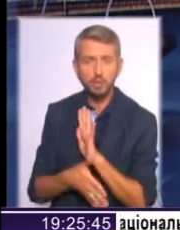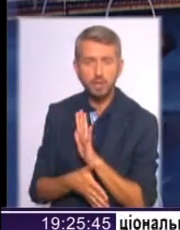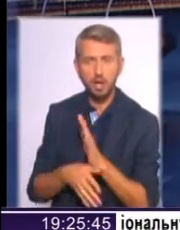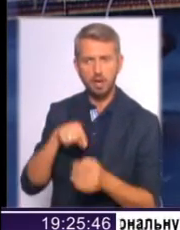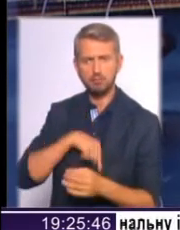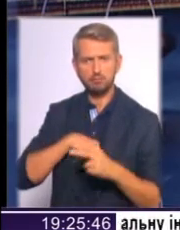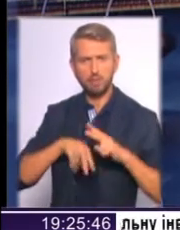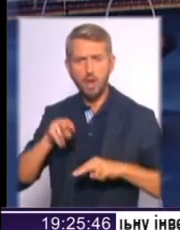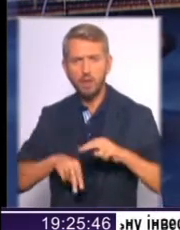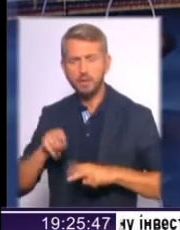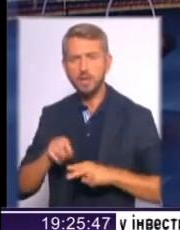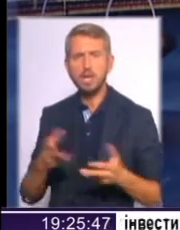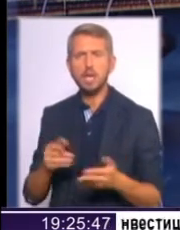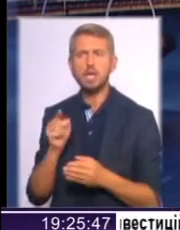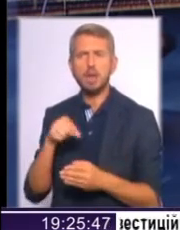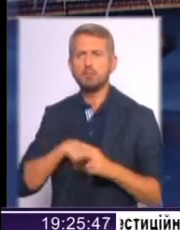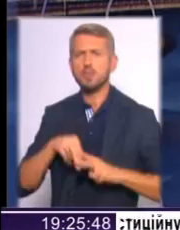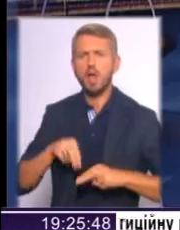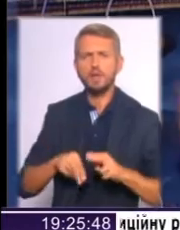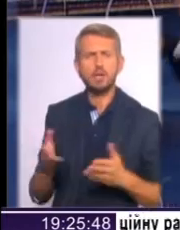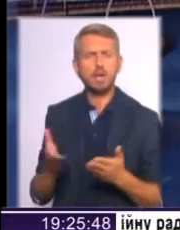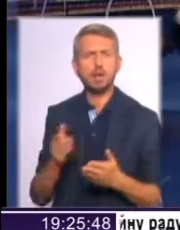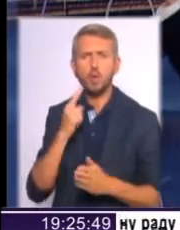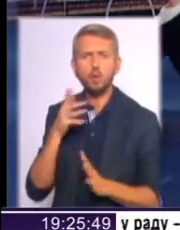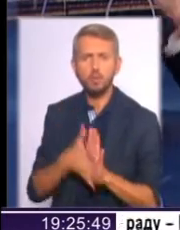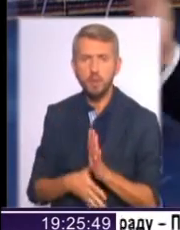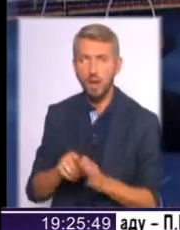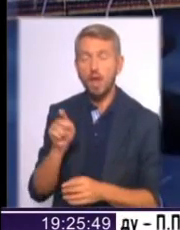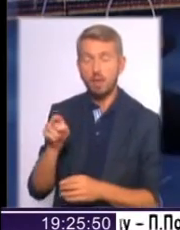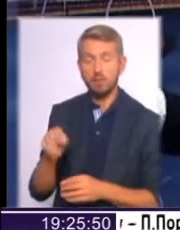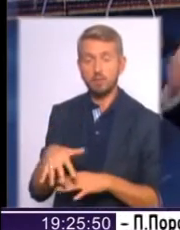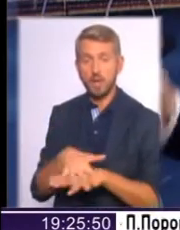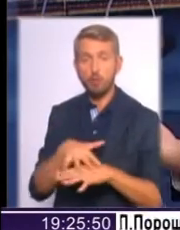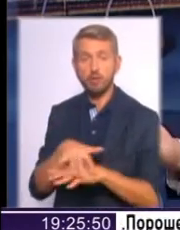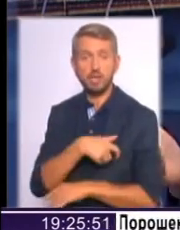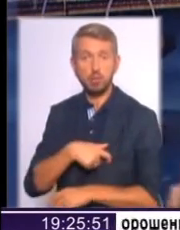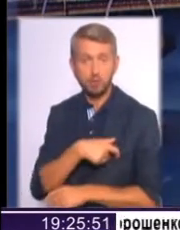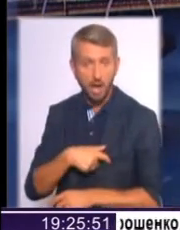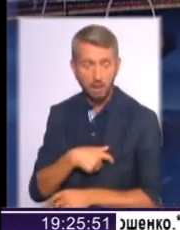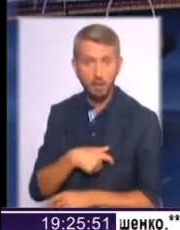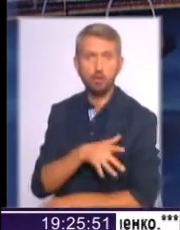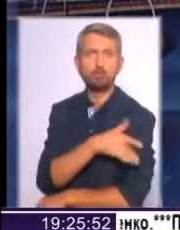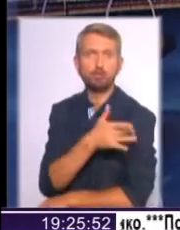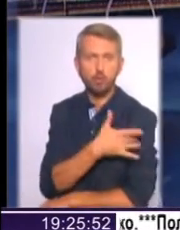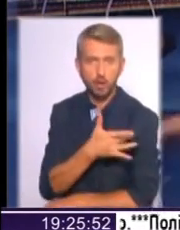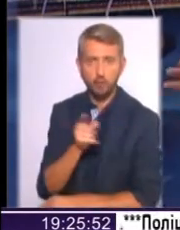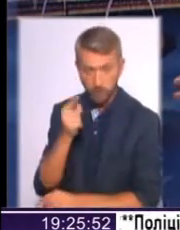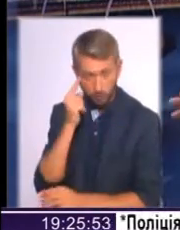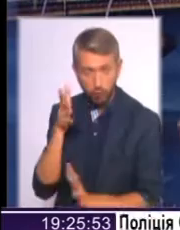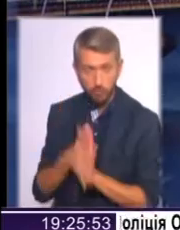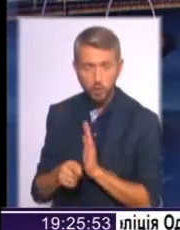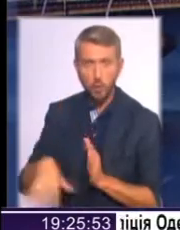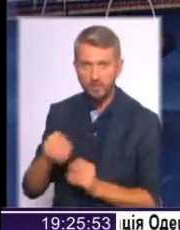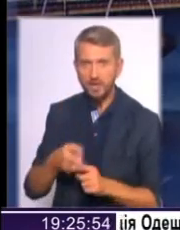настрій, да? Які там взагалі настрій, яке там розуміння? Люди, отам, народні обранці, наші слуги, грубо кажучи, вони розуміють, що все